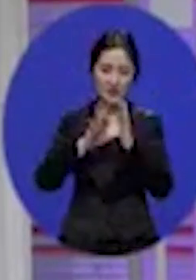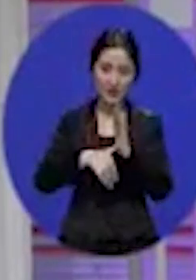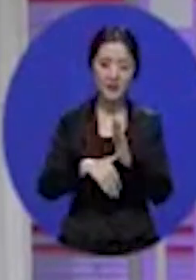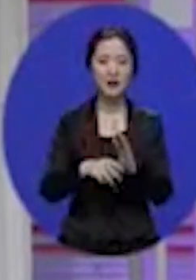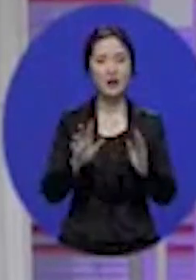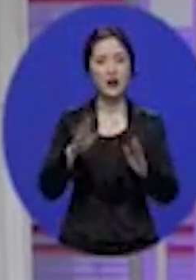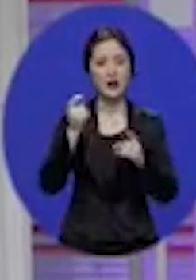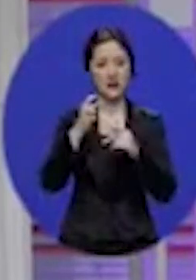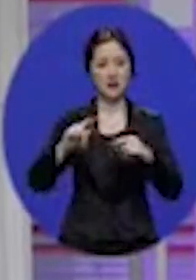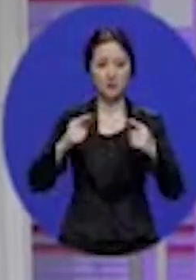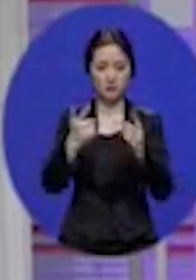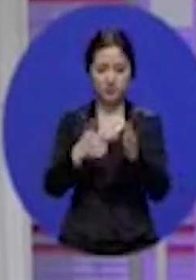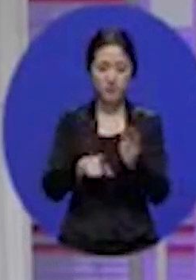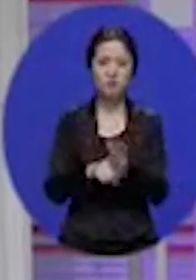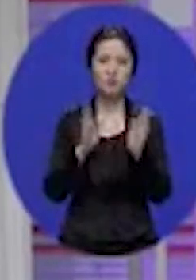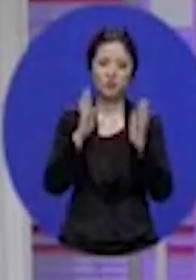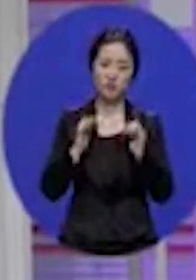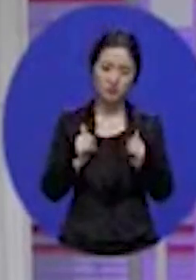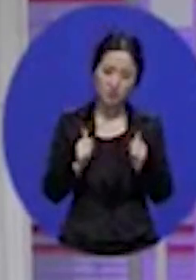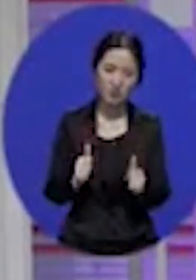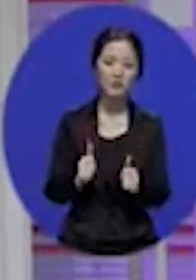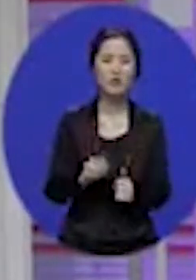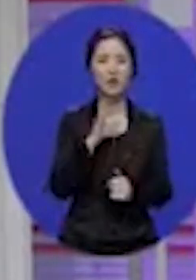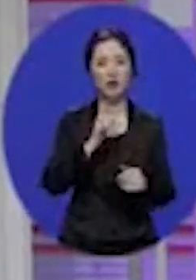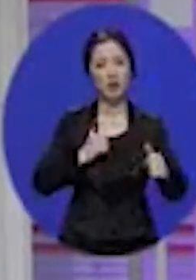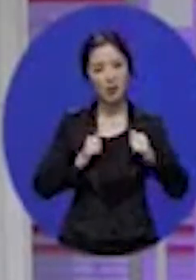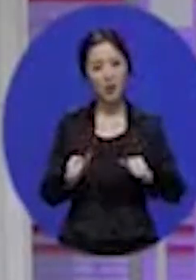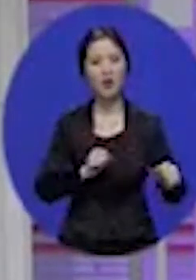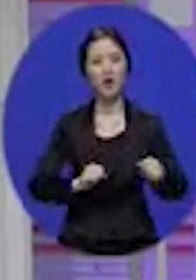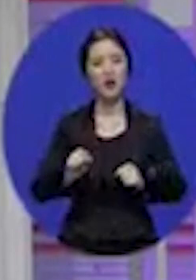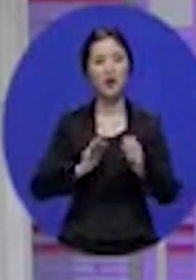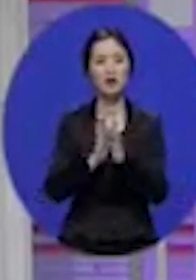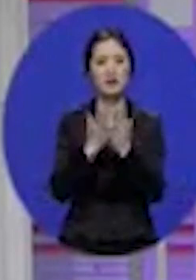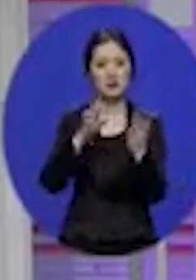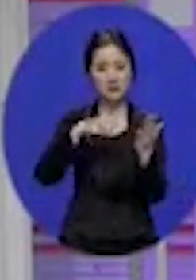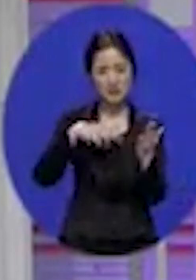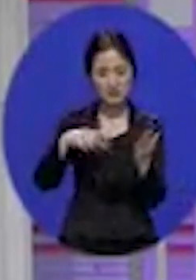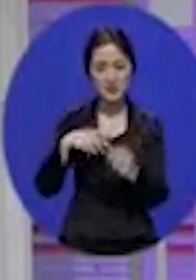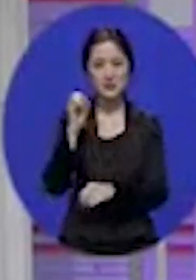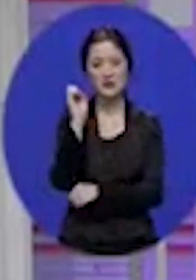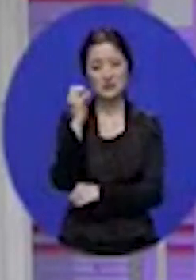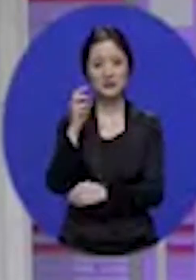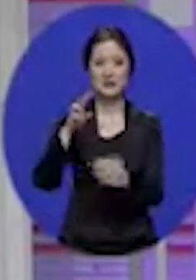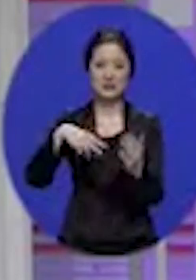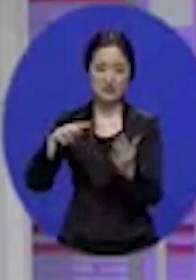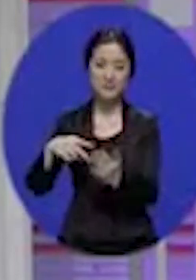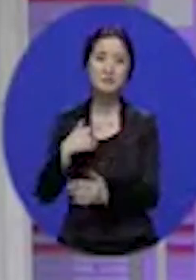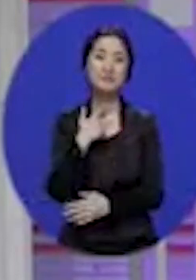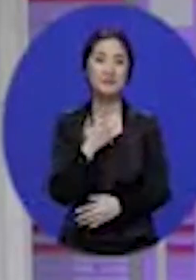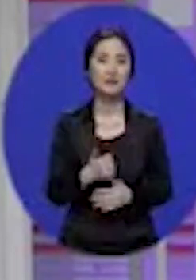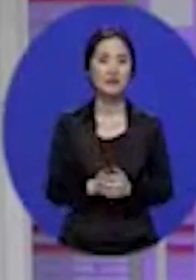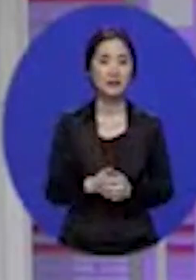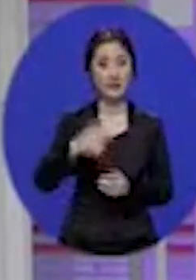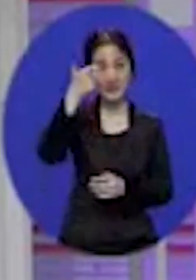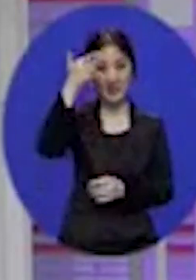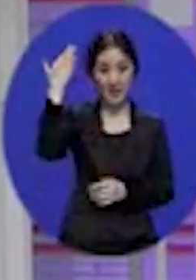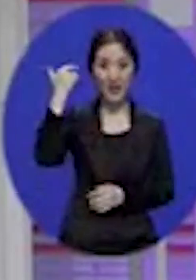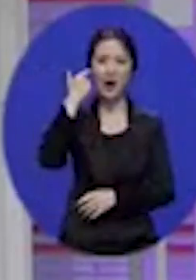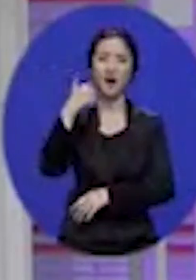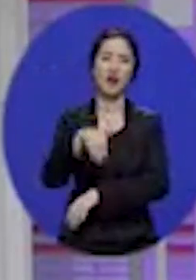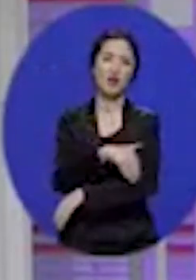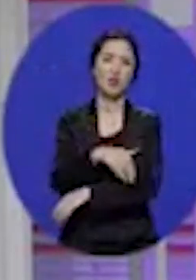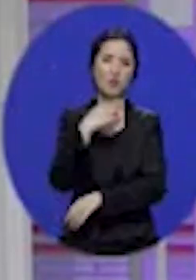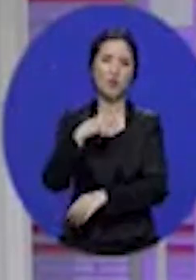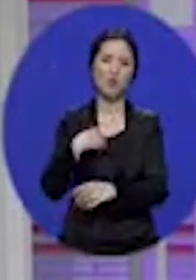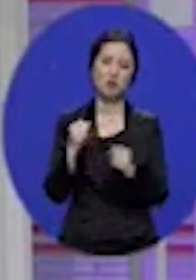하면서 필기시험 공부하고 그냥 목에 피가 터지도록 저는 국어책을 읽고 신문을 읽었었어요. 그때는 뭐 학원도 없었고 혼자